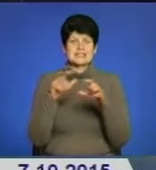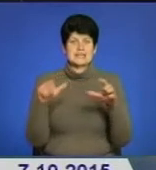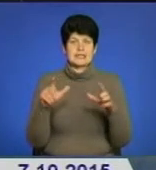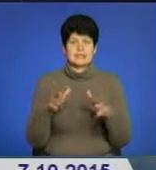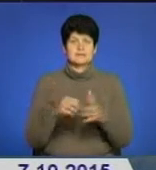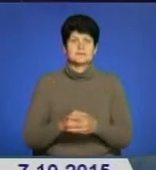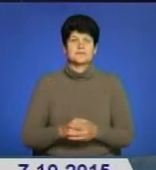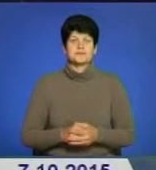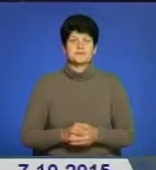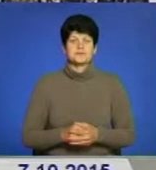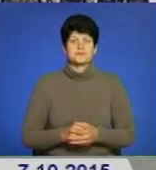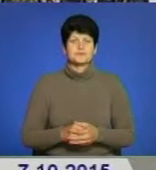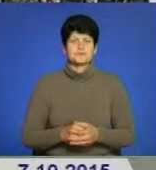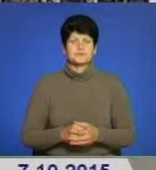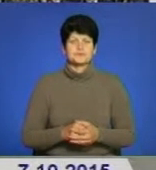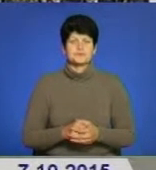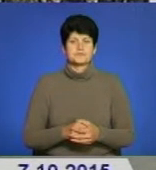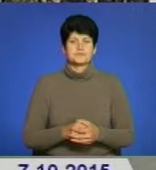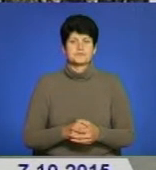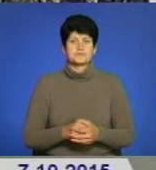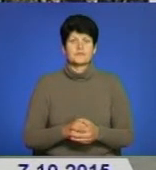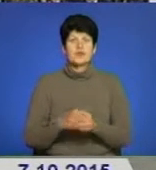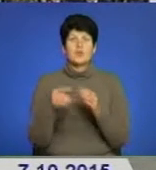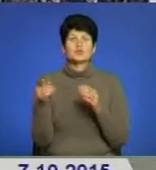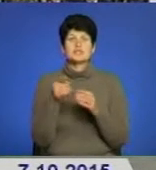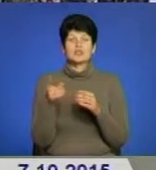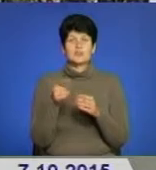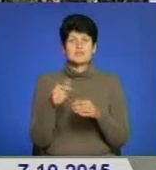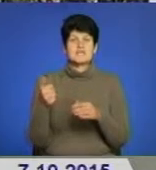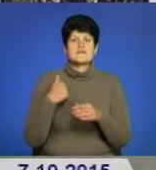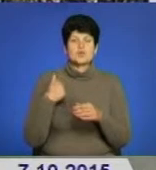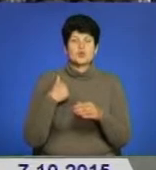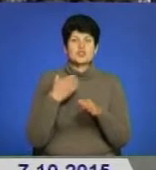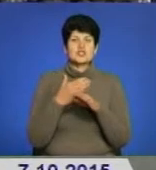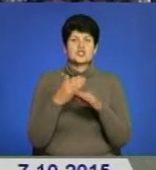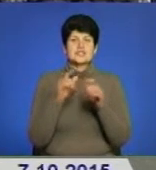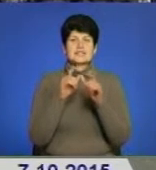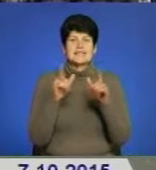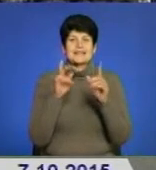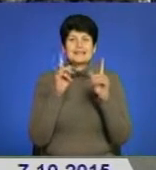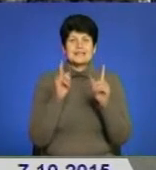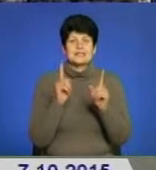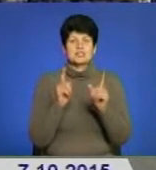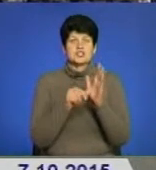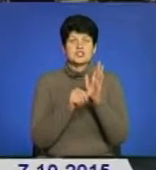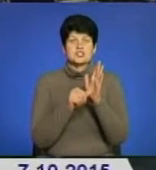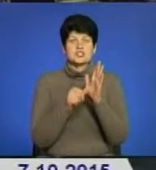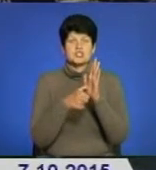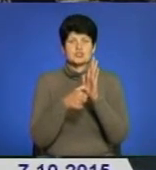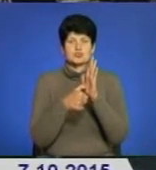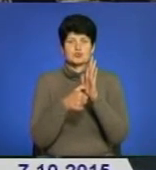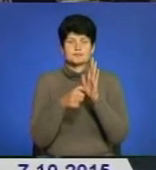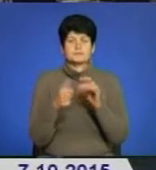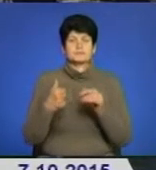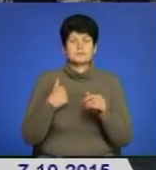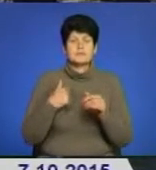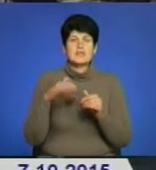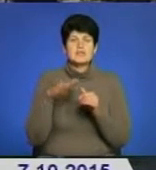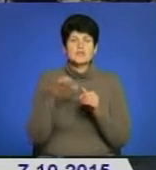Юлії Валах. У Тернопільській військовій частині лише 6 сотень бійців, а із зони